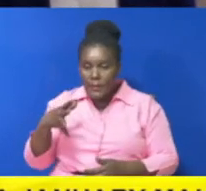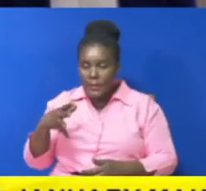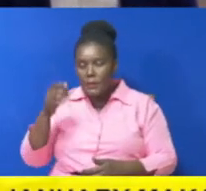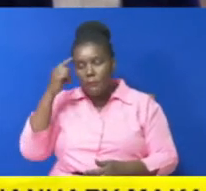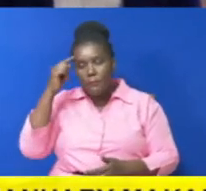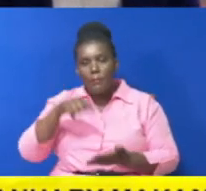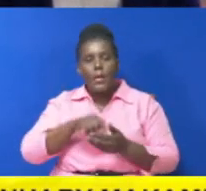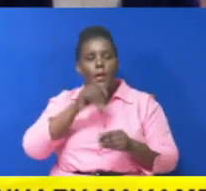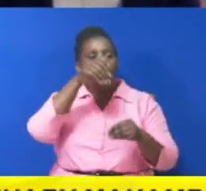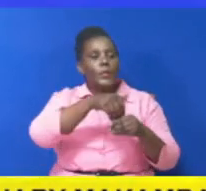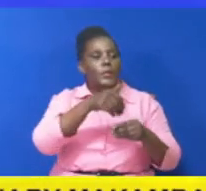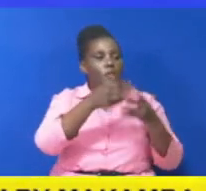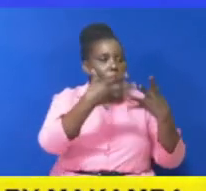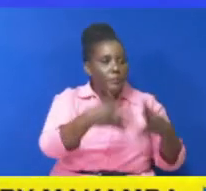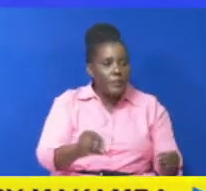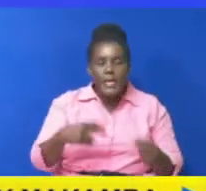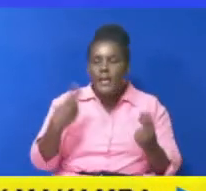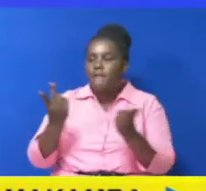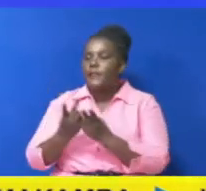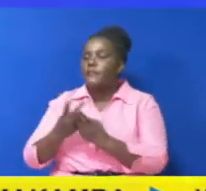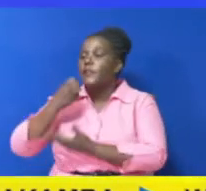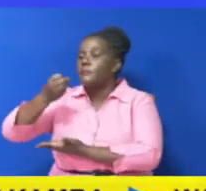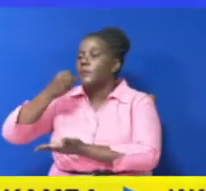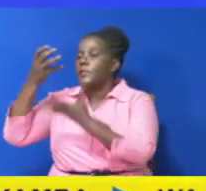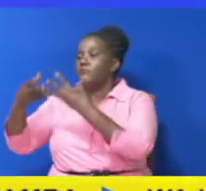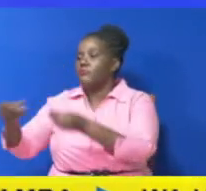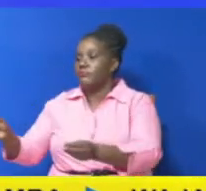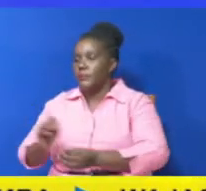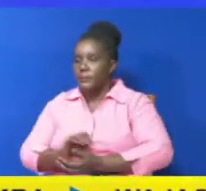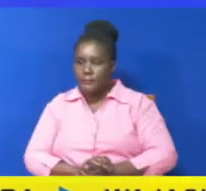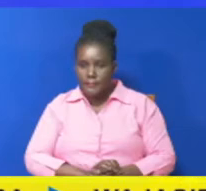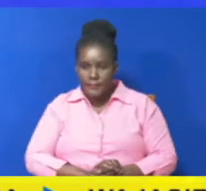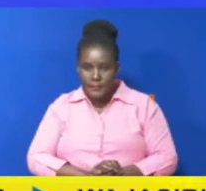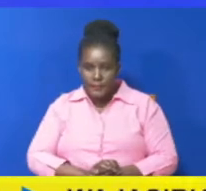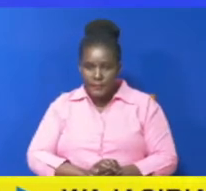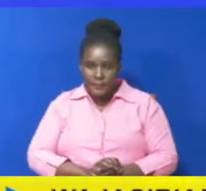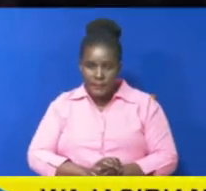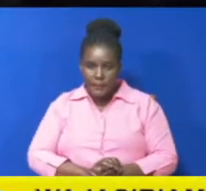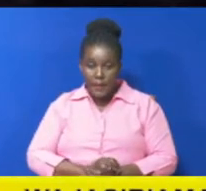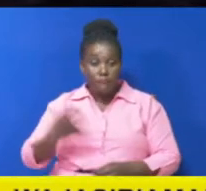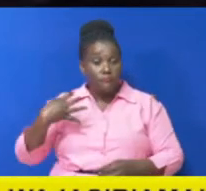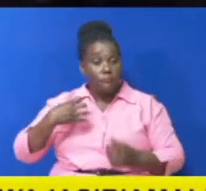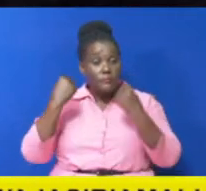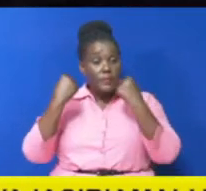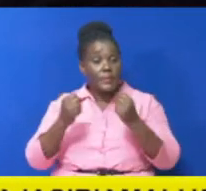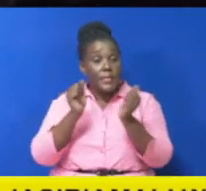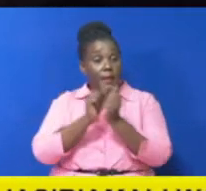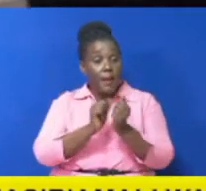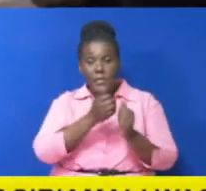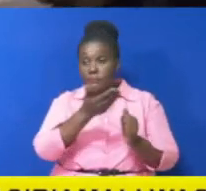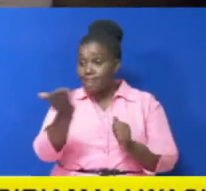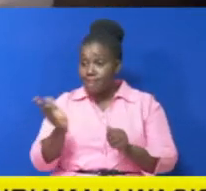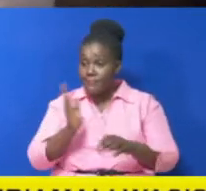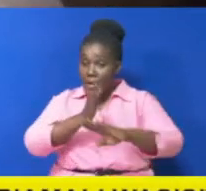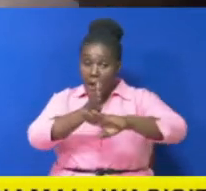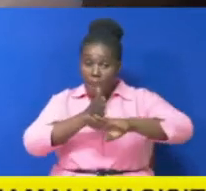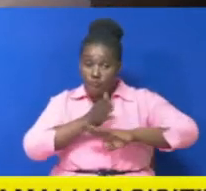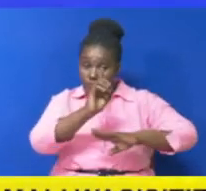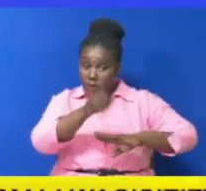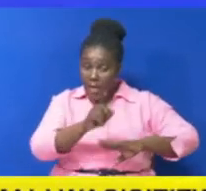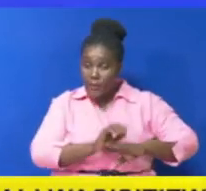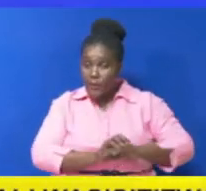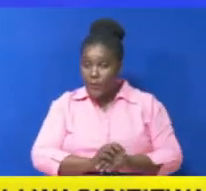na mitaji. Wewe mjasiriamali ambaye una kampuni, usipopata hayo